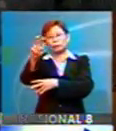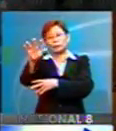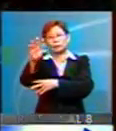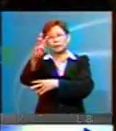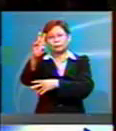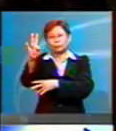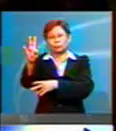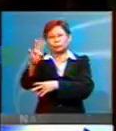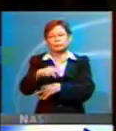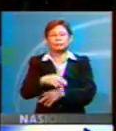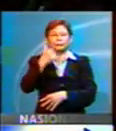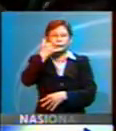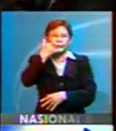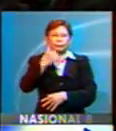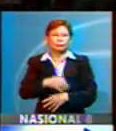011-220-32567.